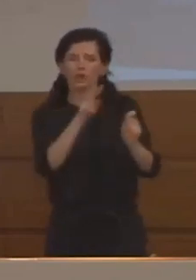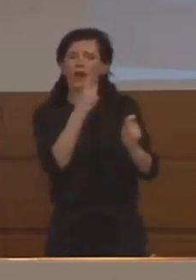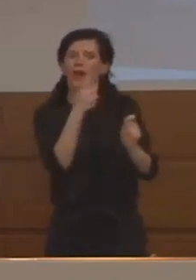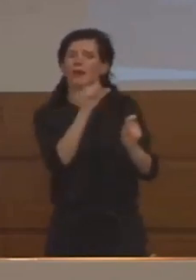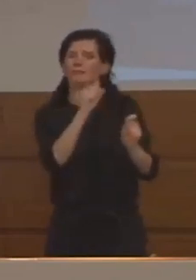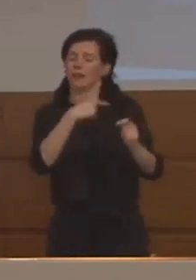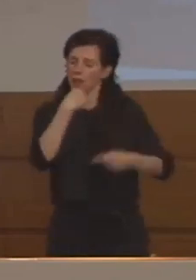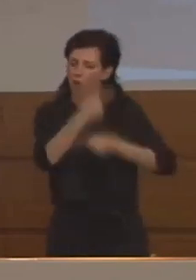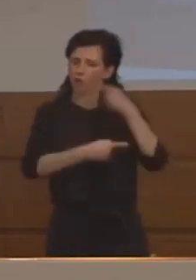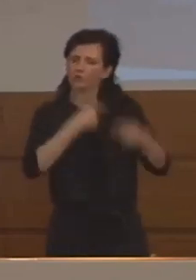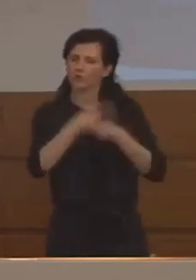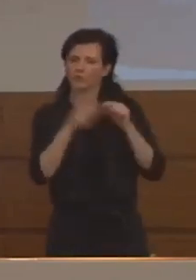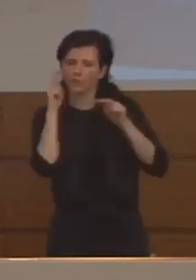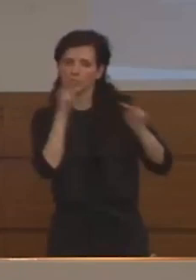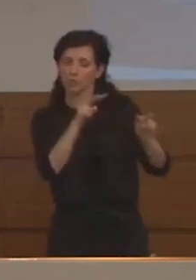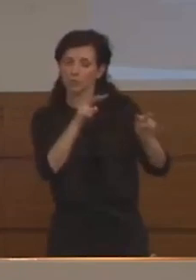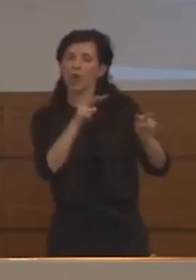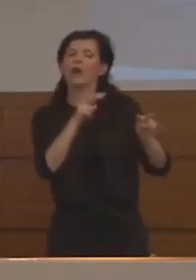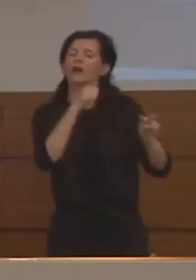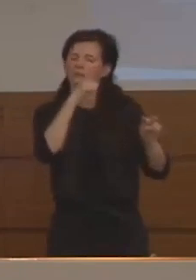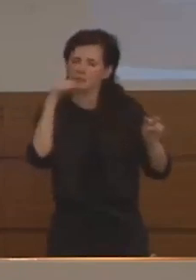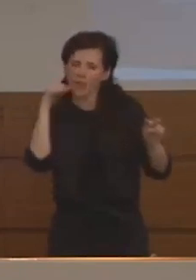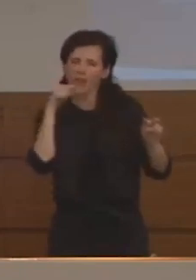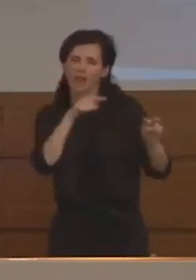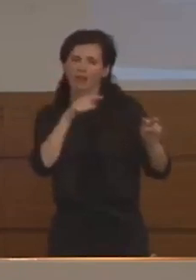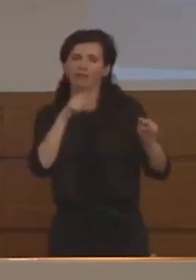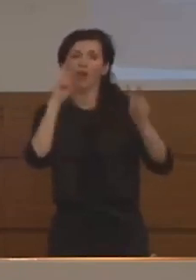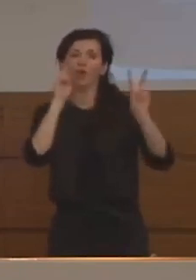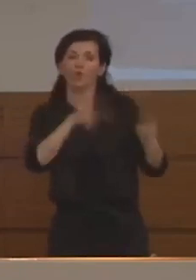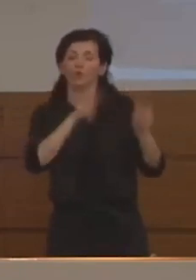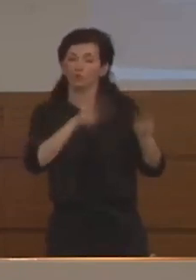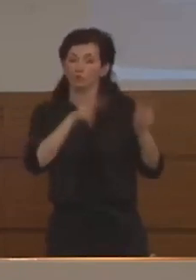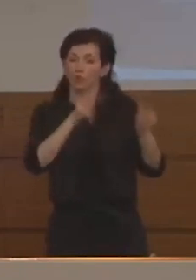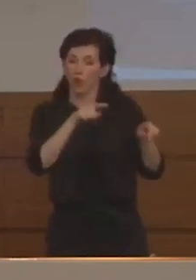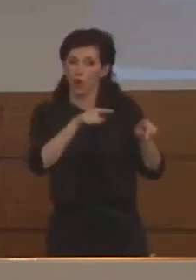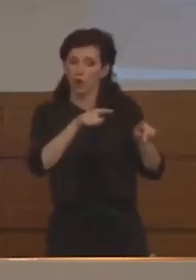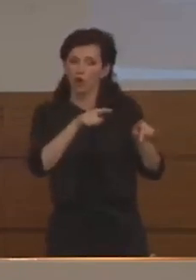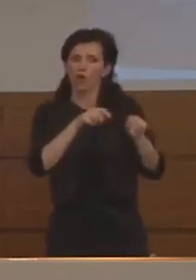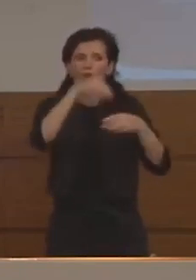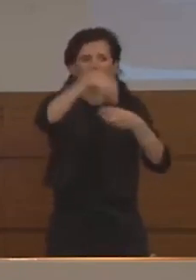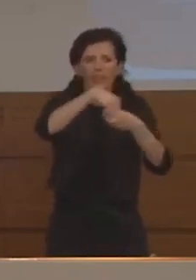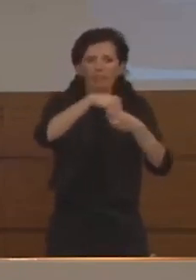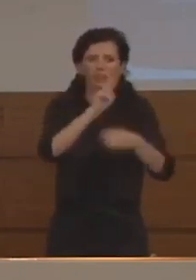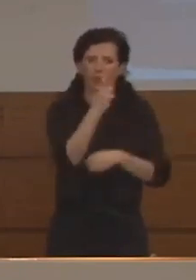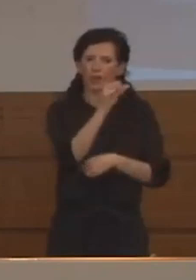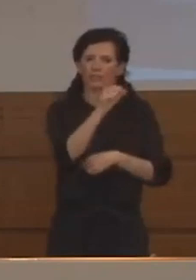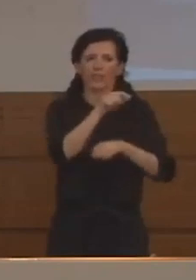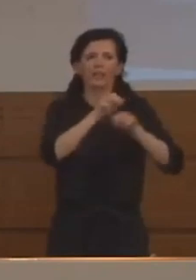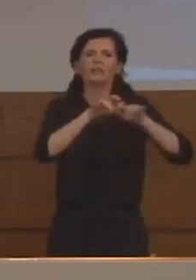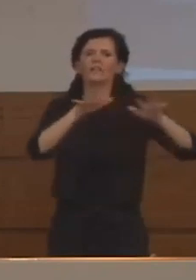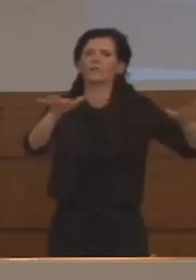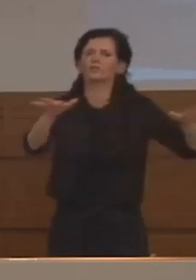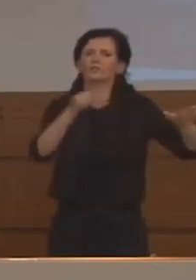avere diciamo un piano di controllo di quello che può essere a diffusione all'interno di queste strutture